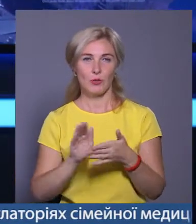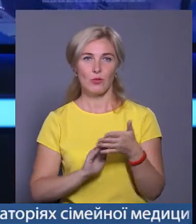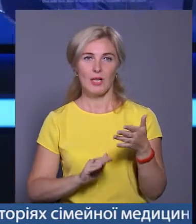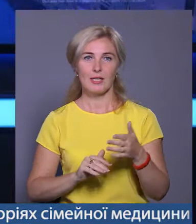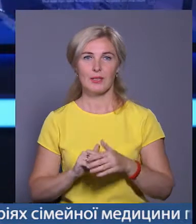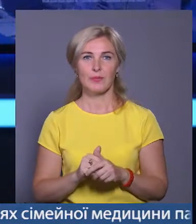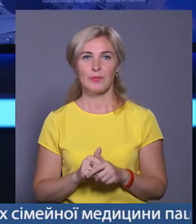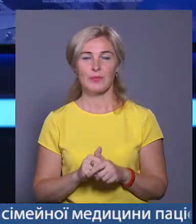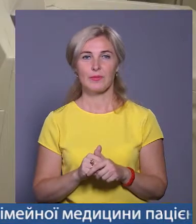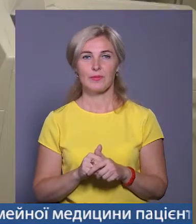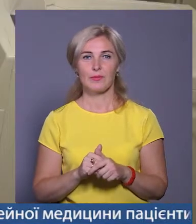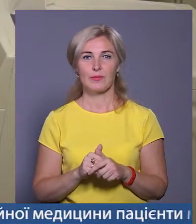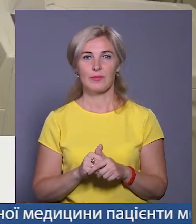Семенюк.